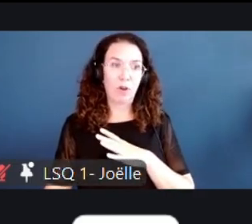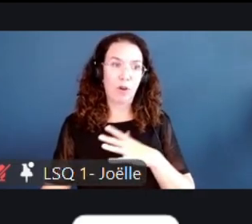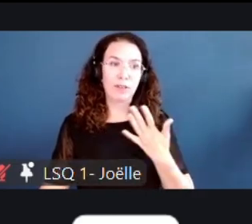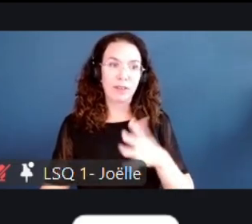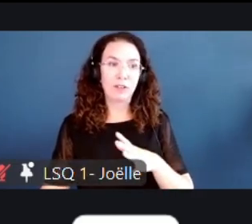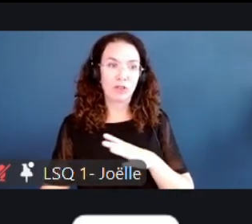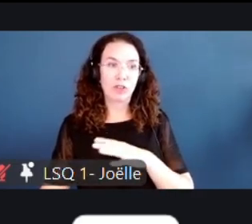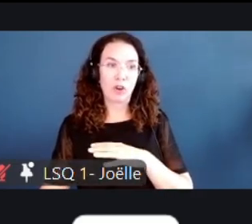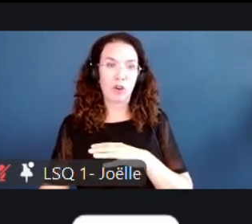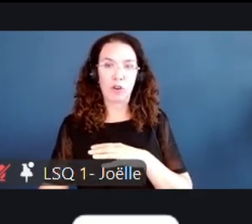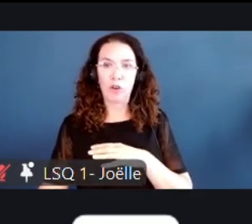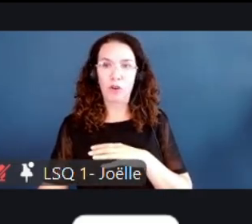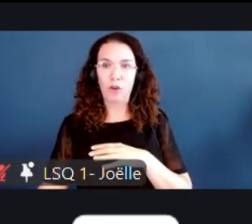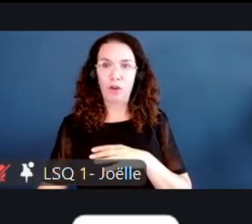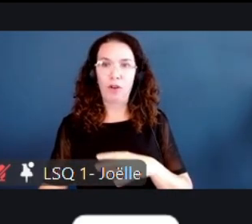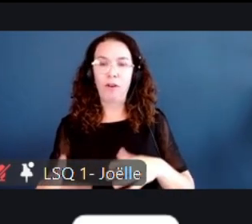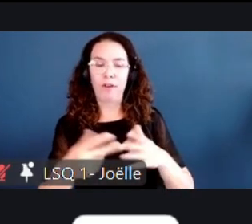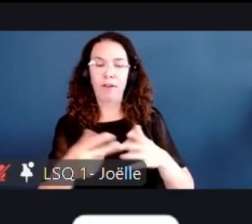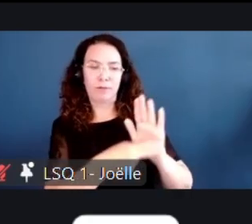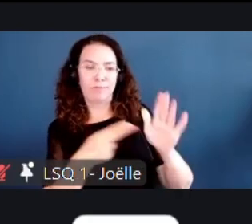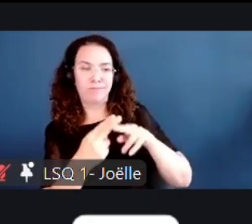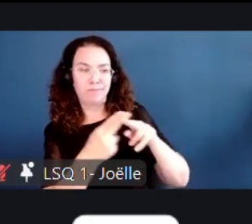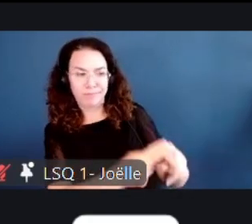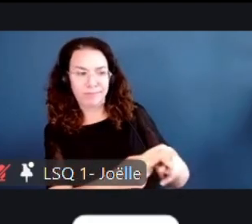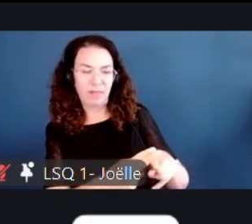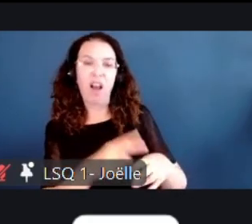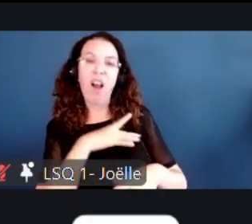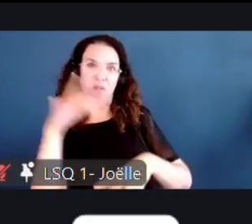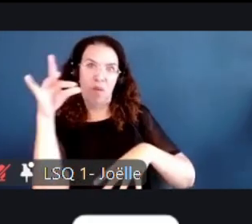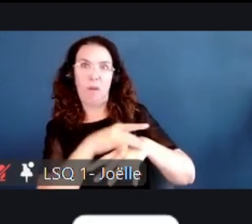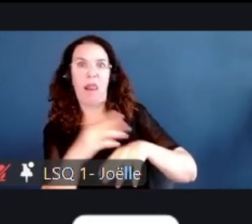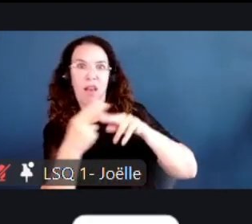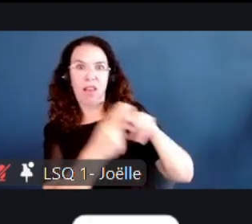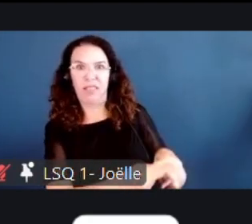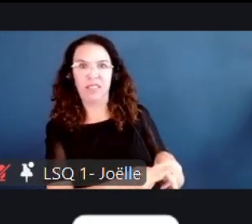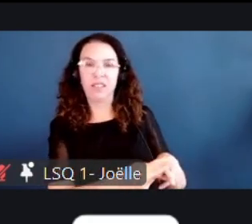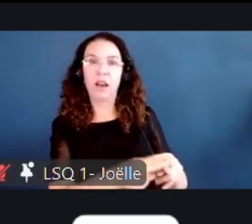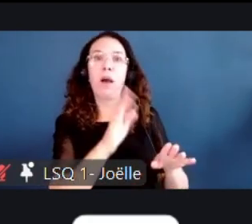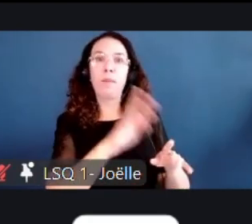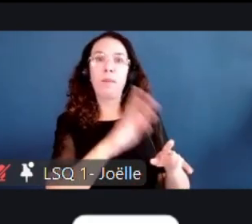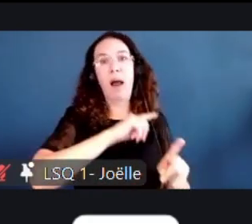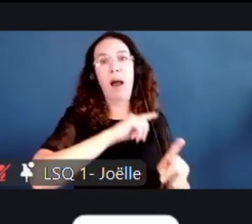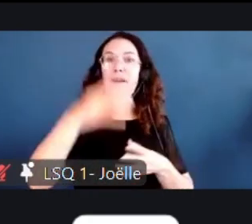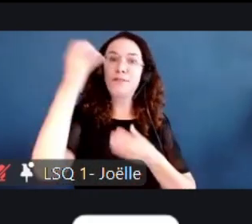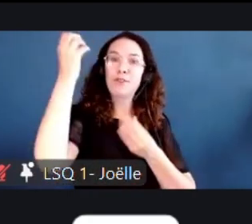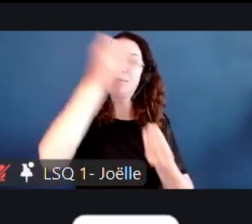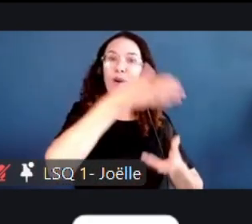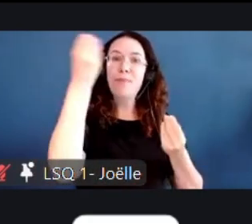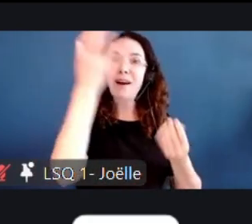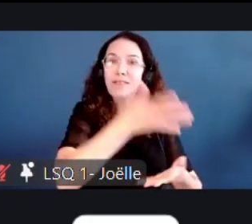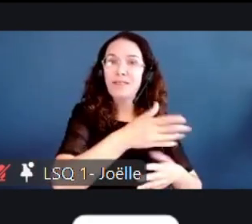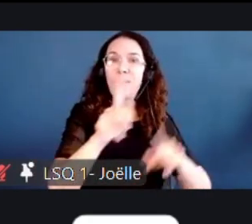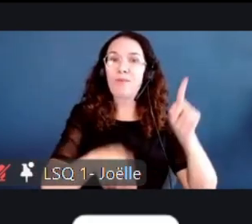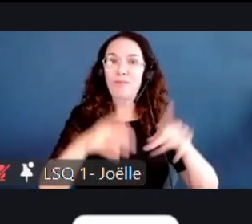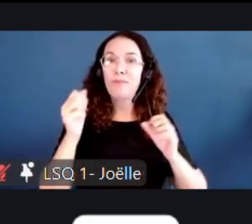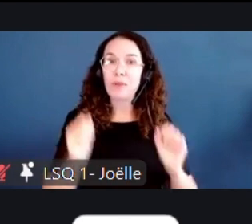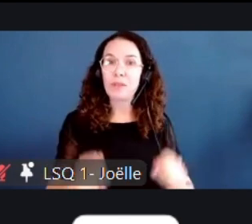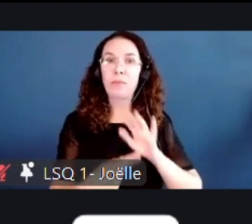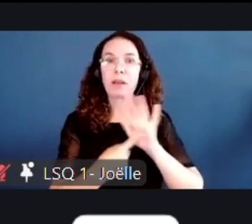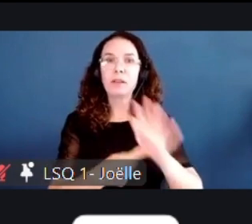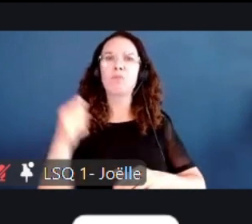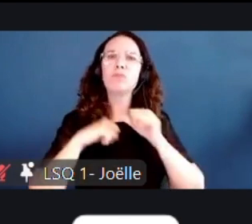vécu une stigmatisation et une pathologisation. Elles ont aussi souvent été privées d'informations à leur égard. Par